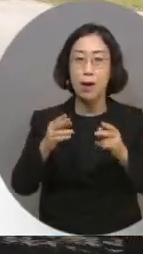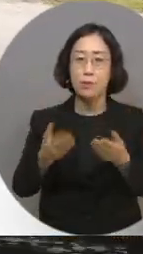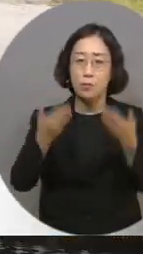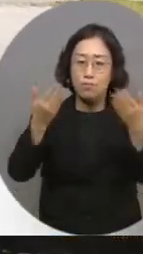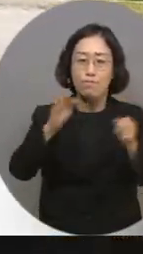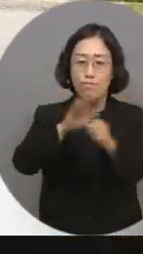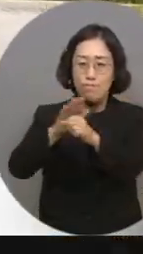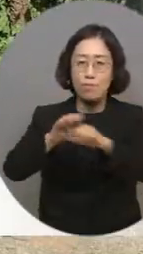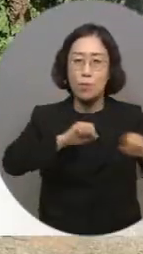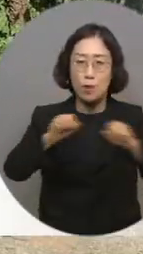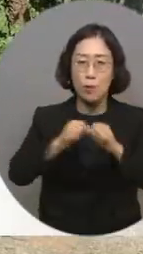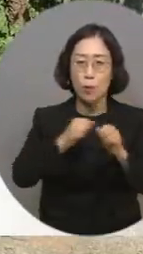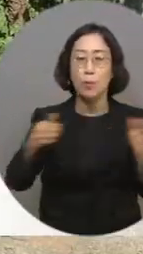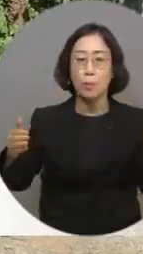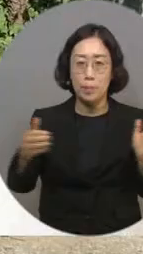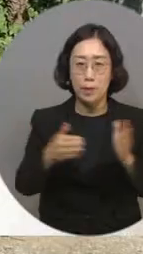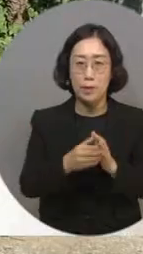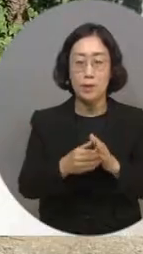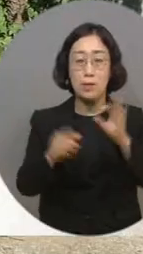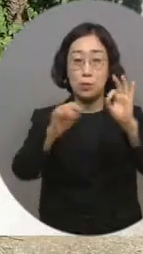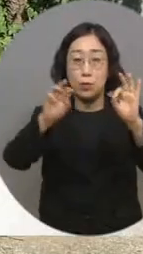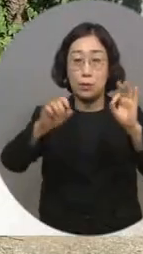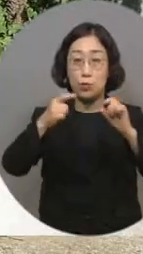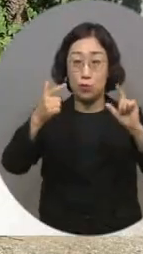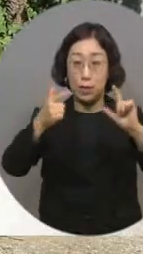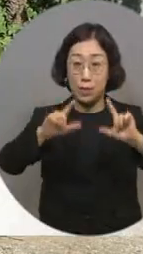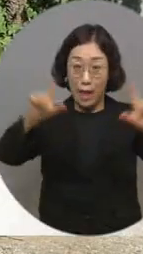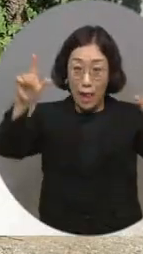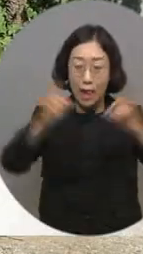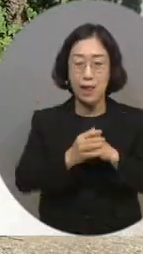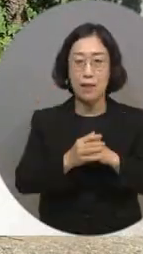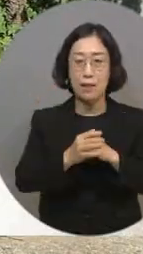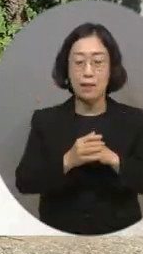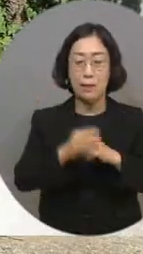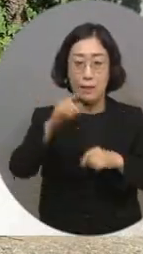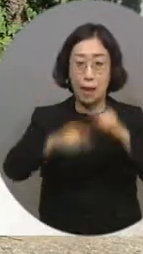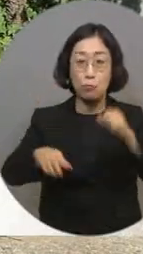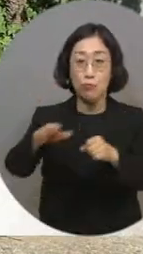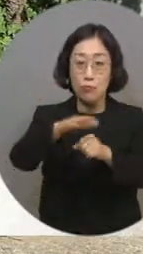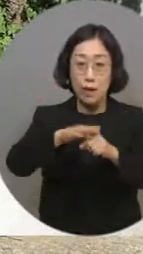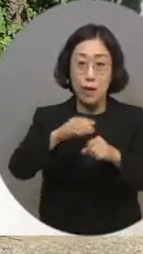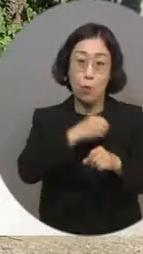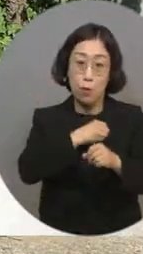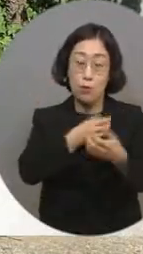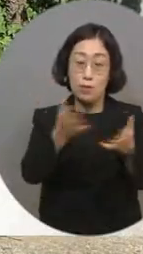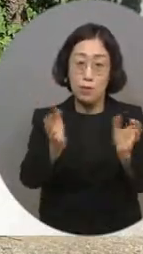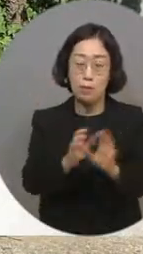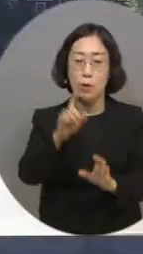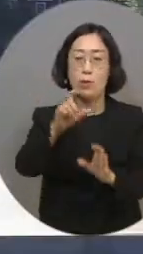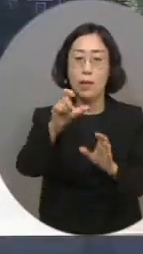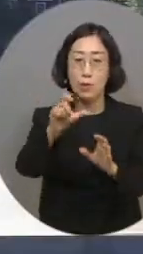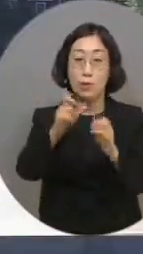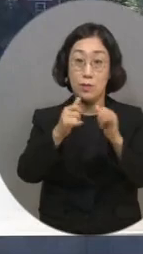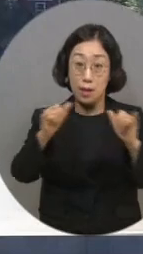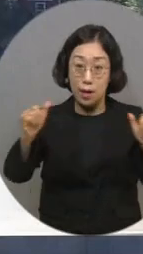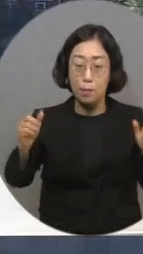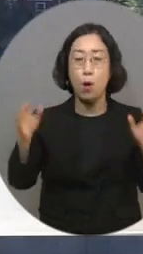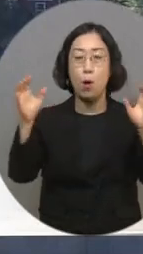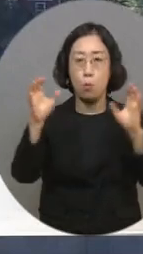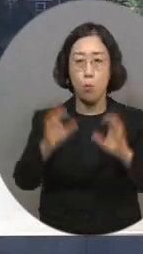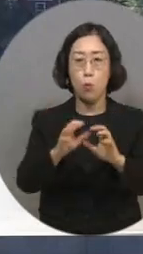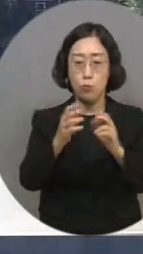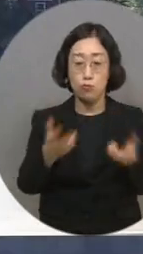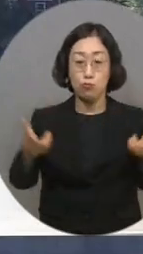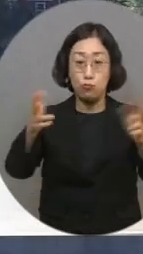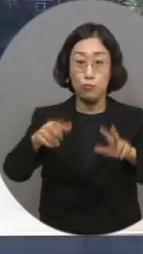흘렸습니다. 지난 26일 나무 사랑꾼들 봉사단 회원 등 15명이 모여 순천만